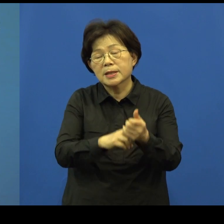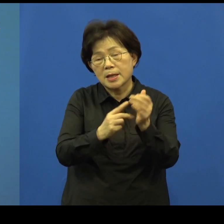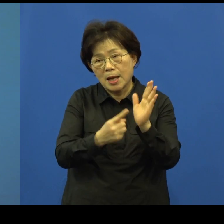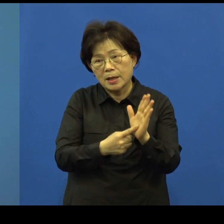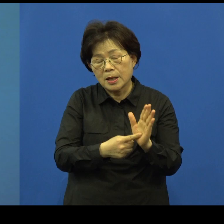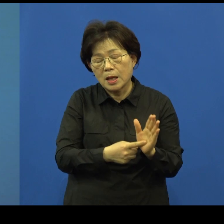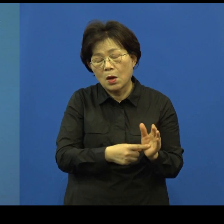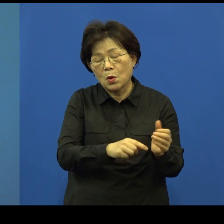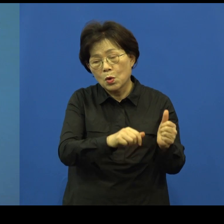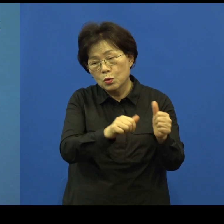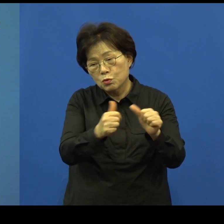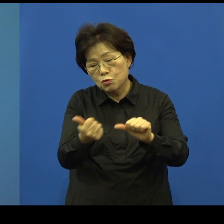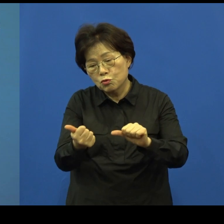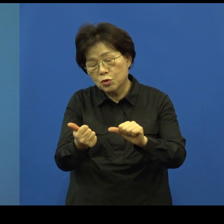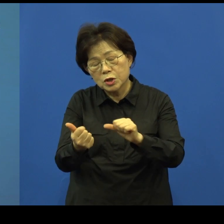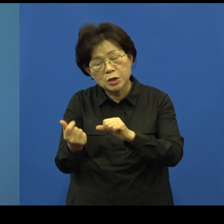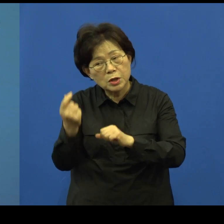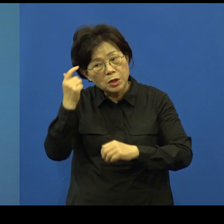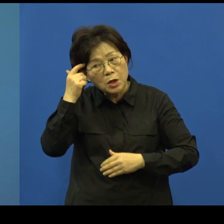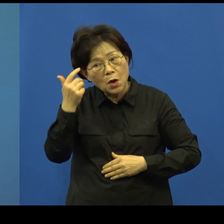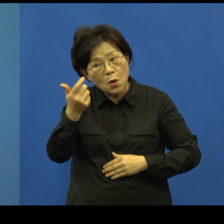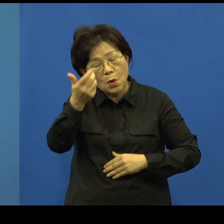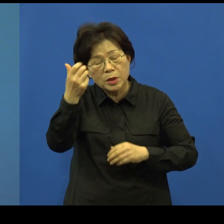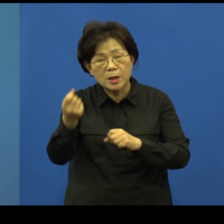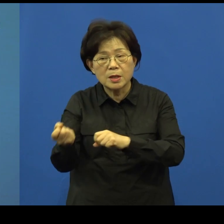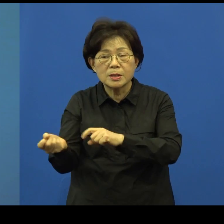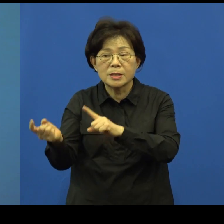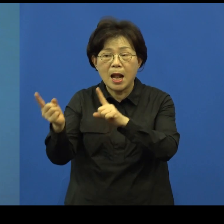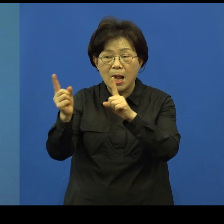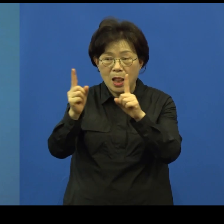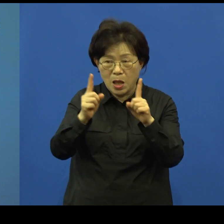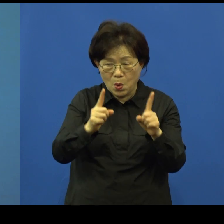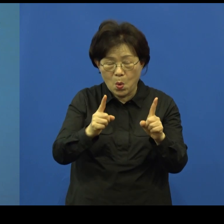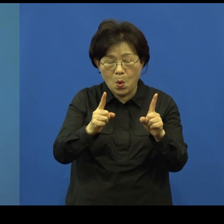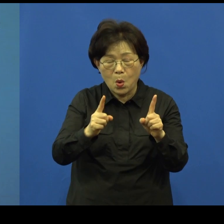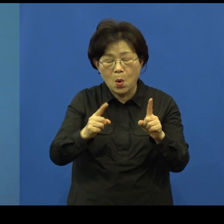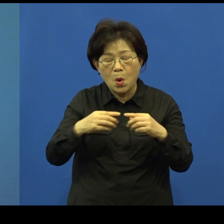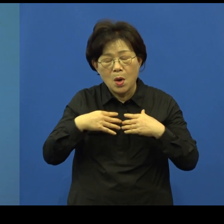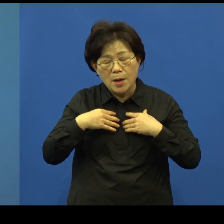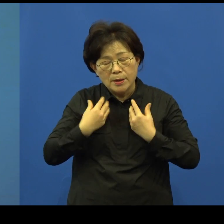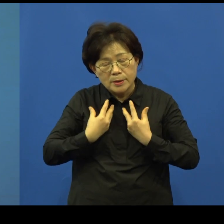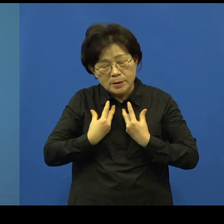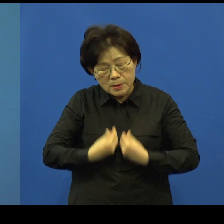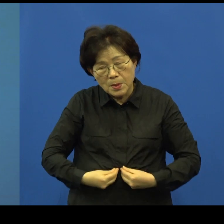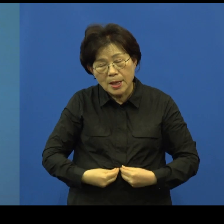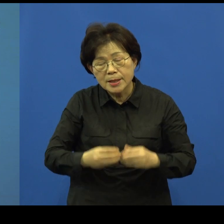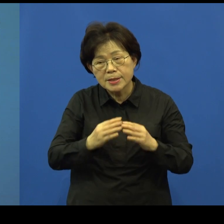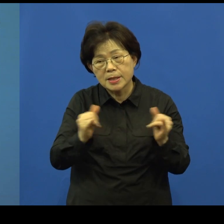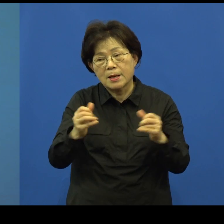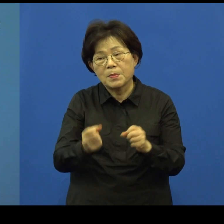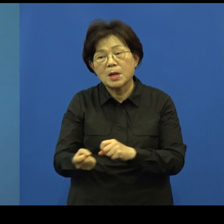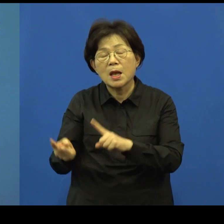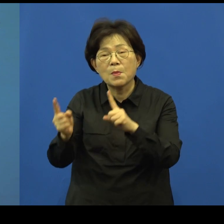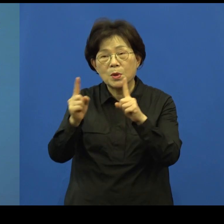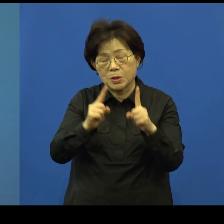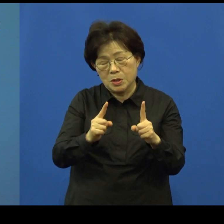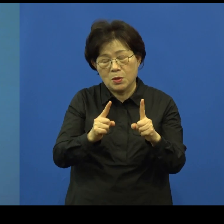죽은 영혼을 살리고 망가진 영혼을 회복시키시고 이 말씀을 통하여 하는